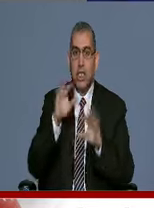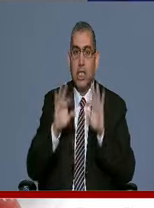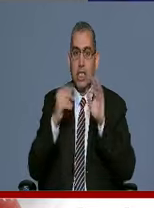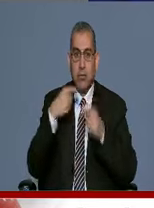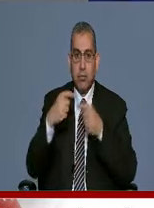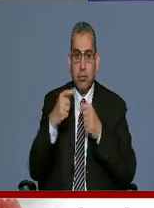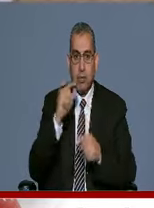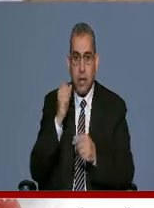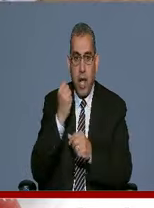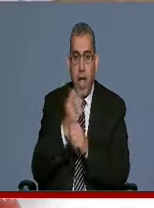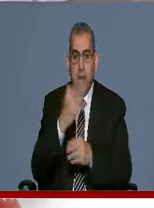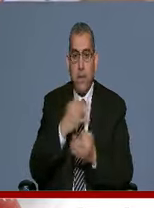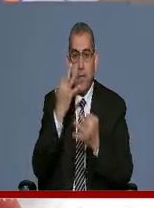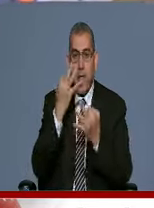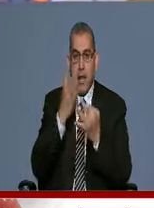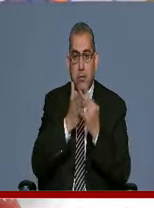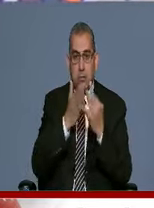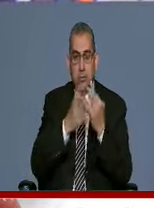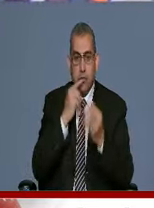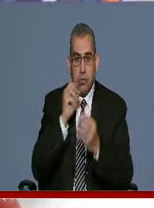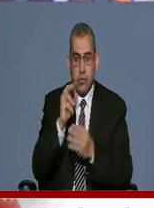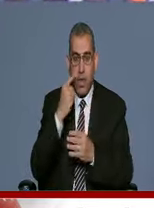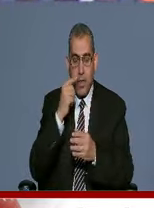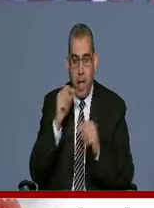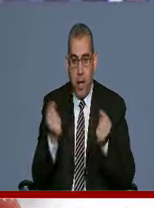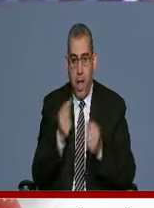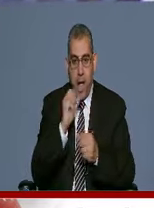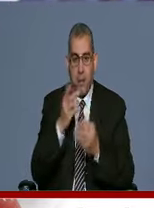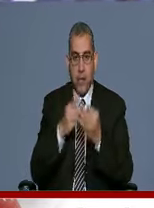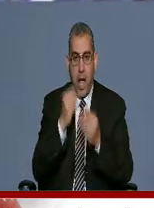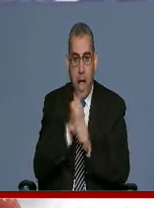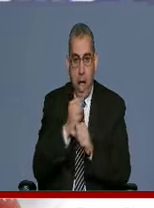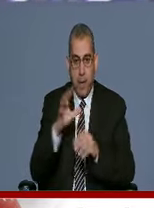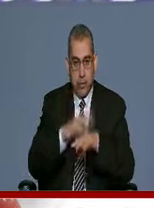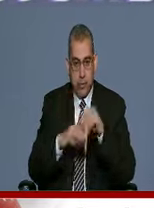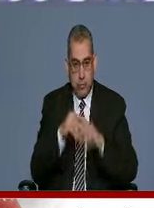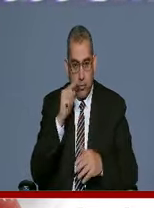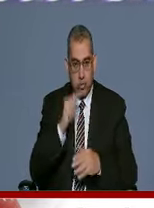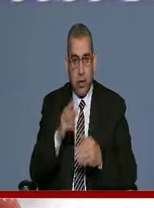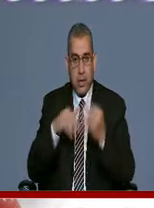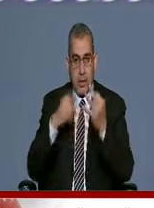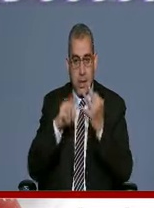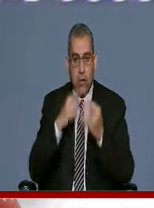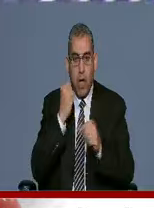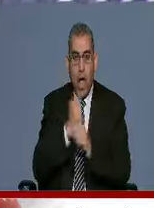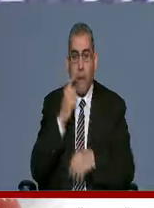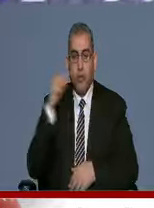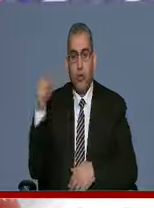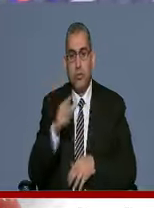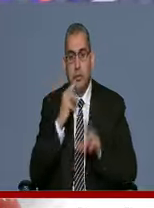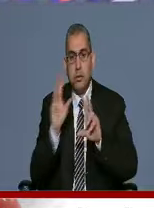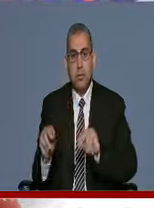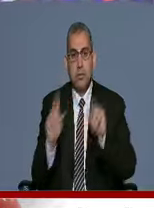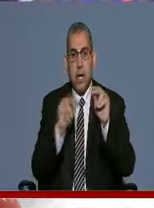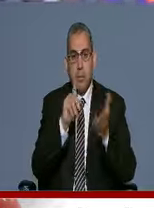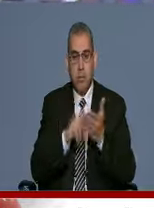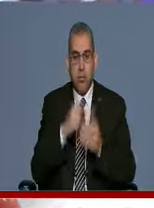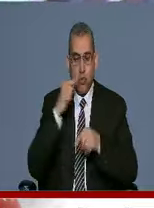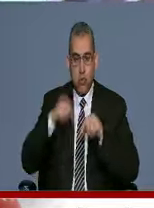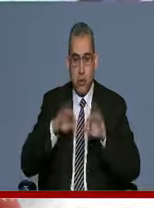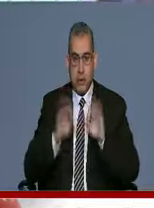على 3 مراحل، مرحلة تدريب نظري وعملي ثم تعايش في بيئة تشغيلية مشابهة للبيئة اللي احنا موجودين